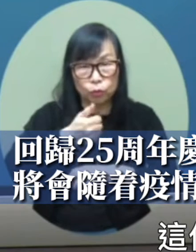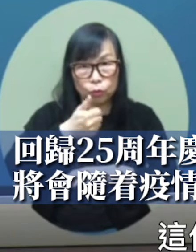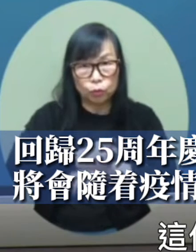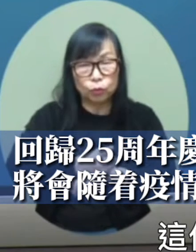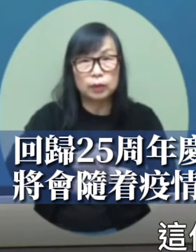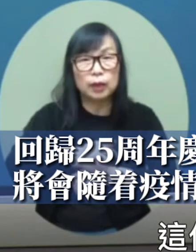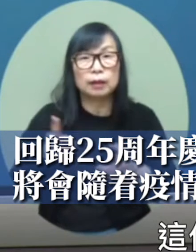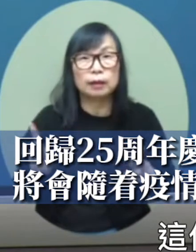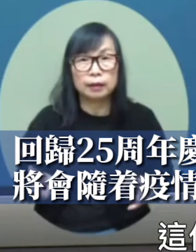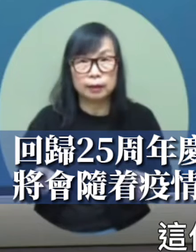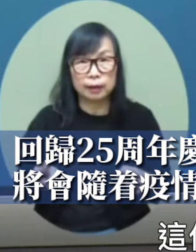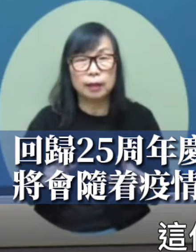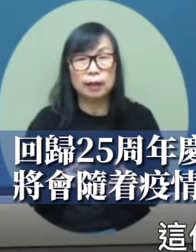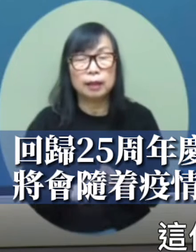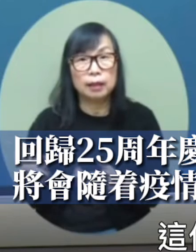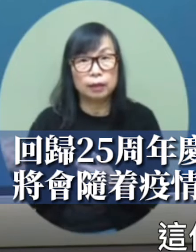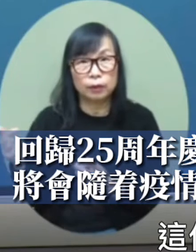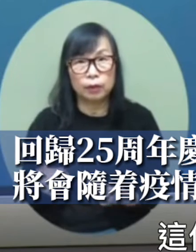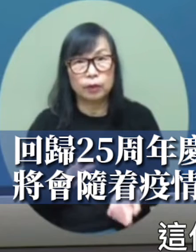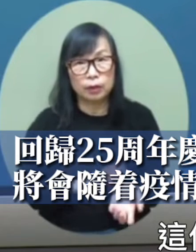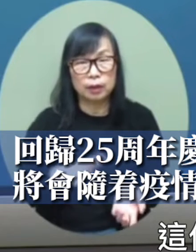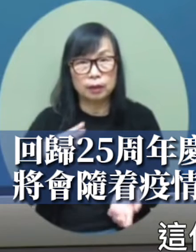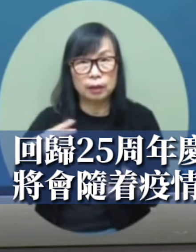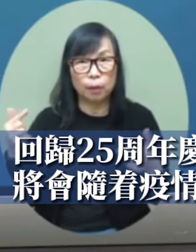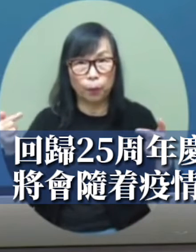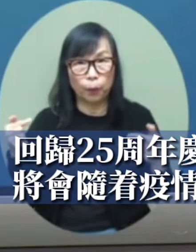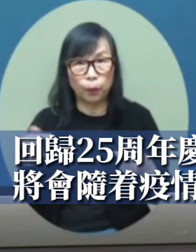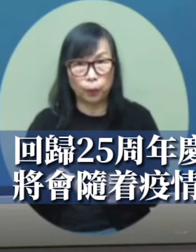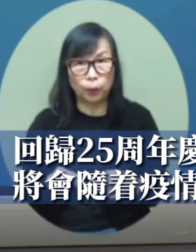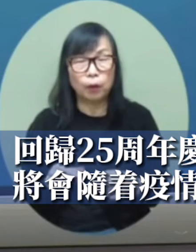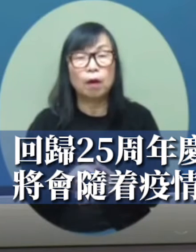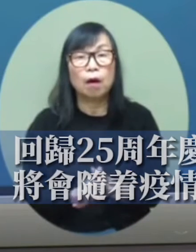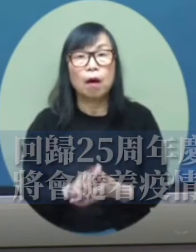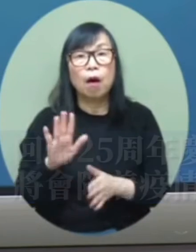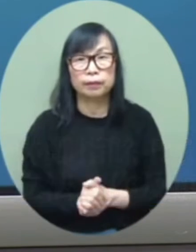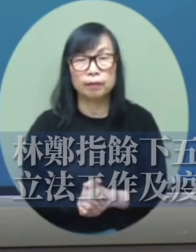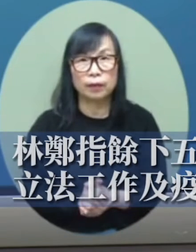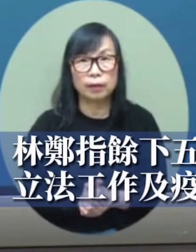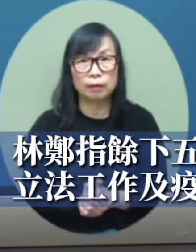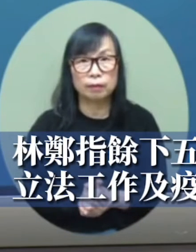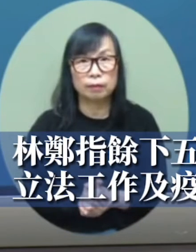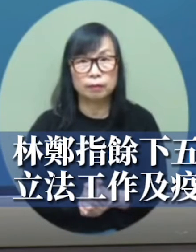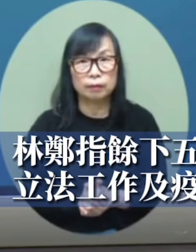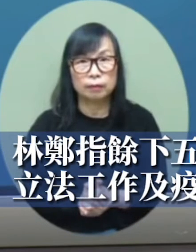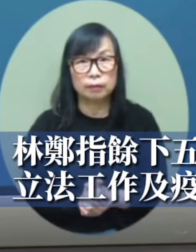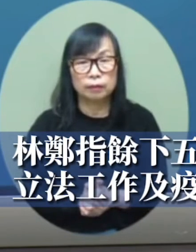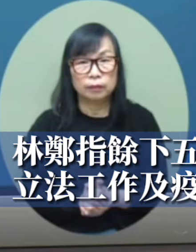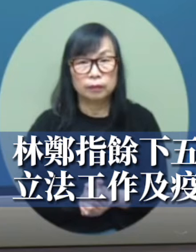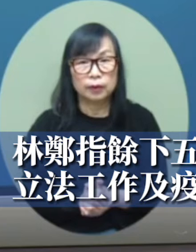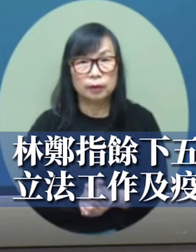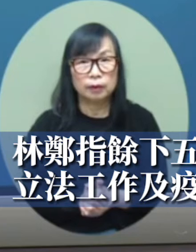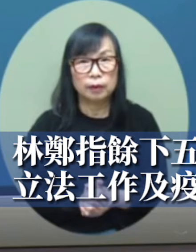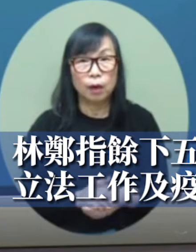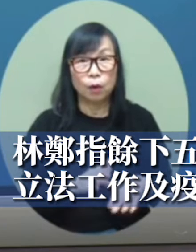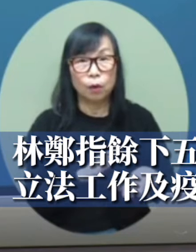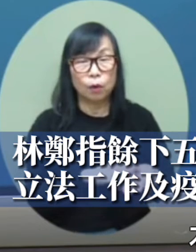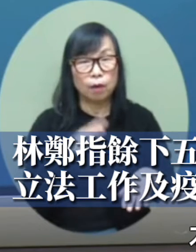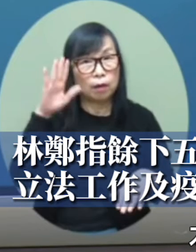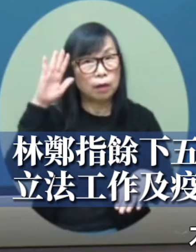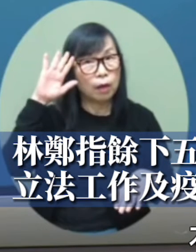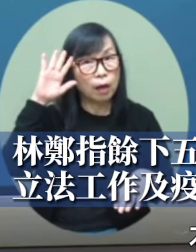亦都會隨著疫情比較穩定下來呢，我們是可以開展的。跟著講回呢，我們餘下這50天